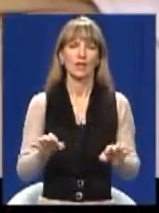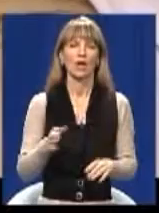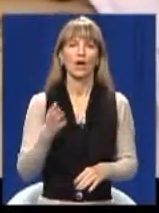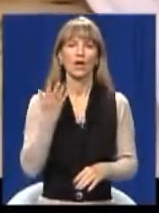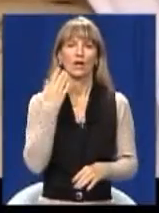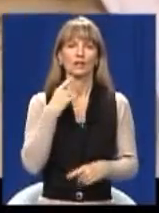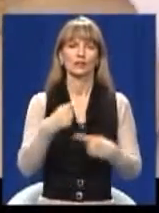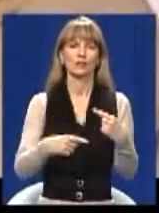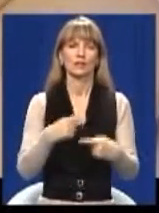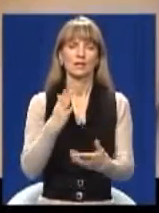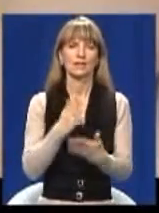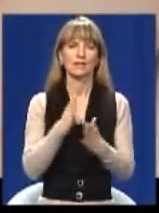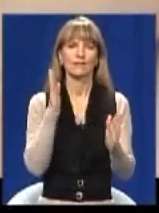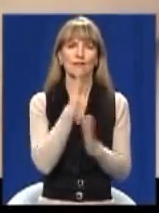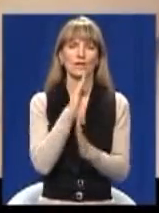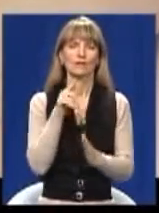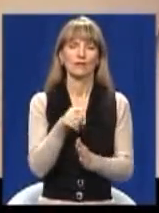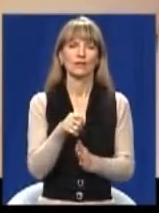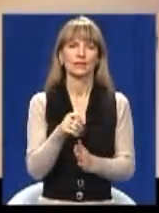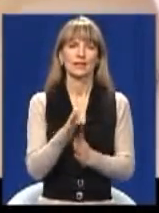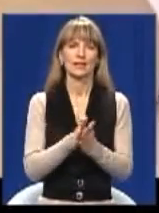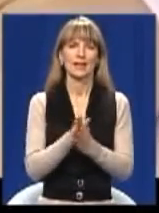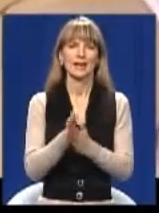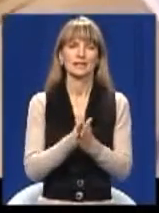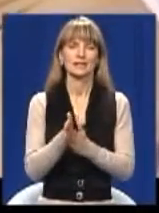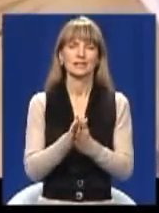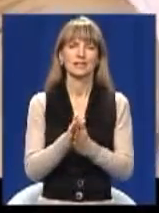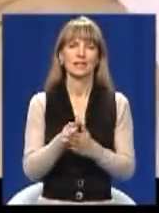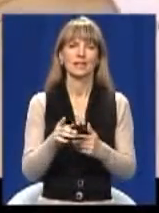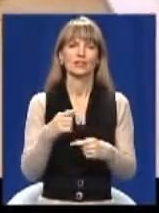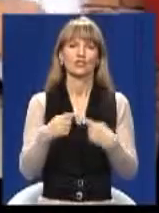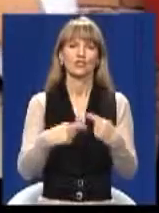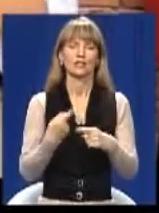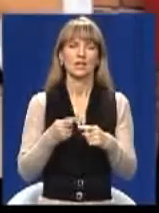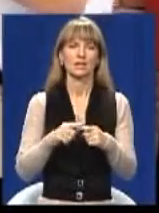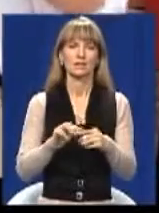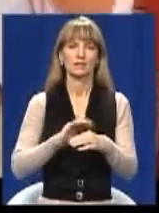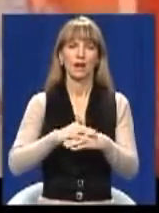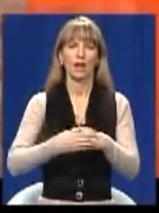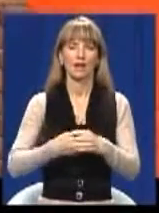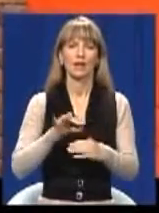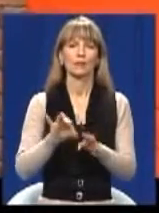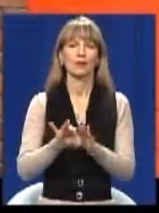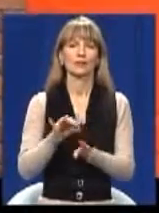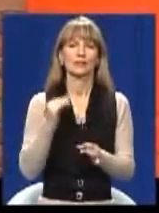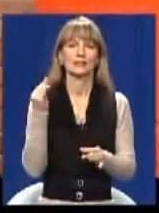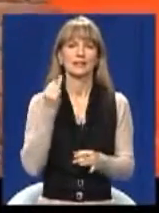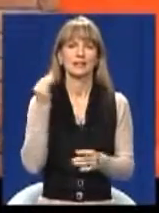нього проходить повітря, воно треться або ці штучки, і виходить дуже цікавий звук.